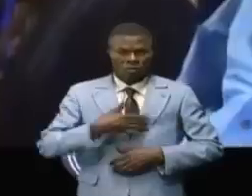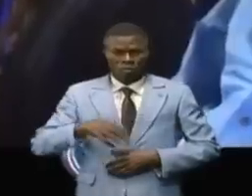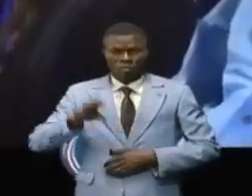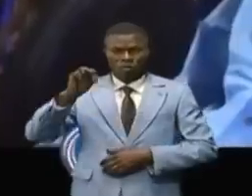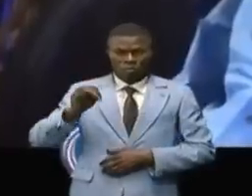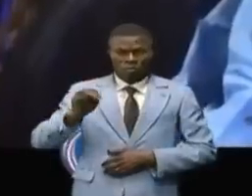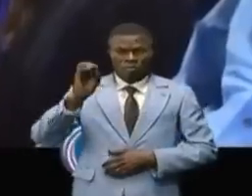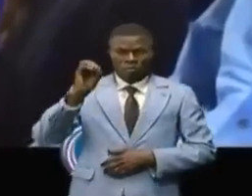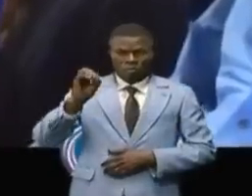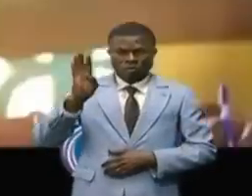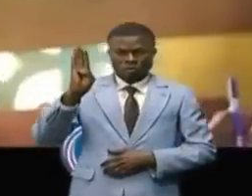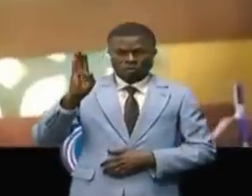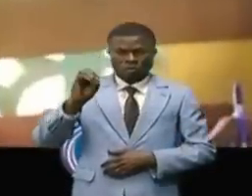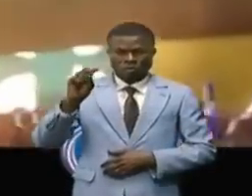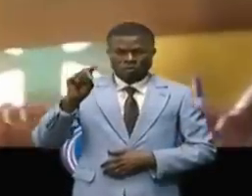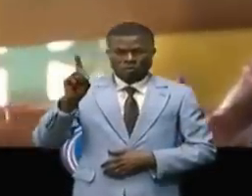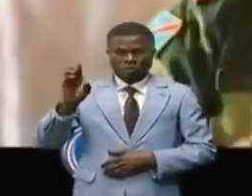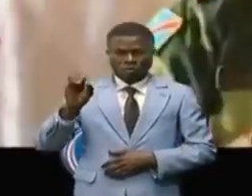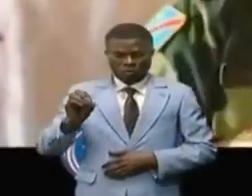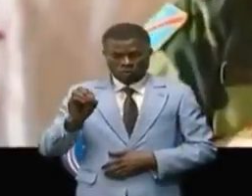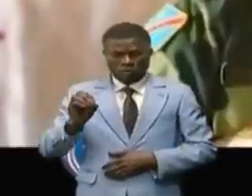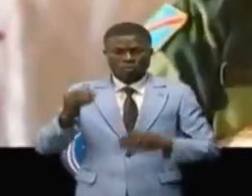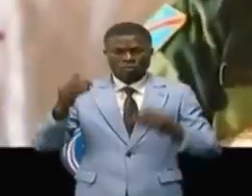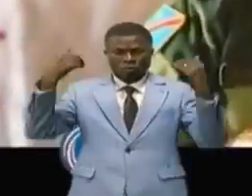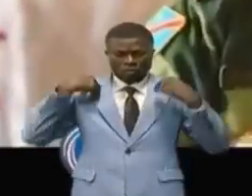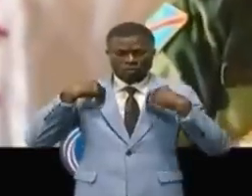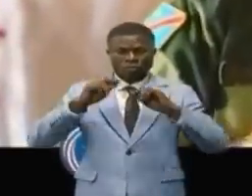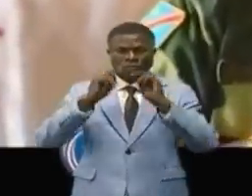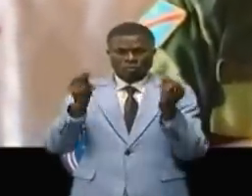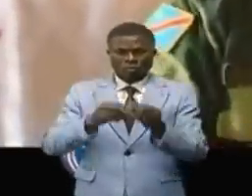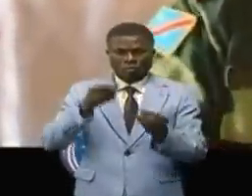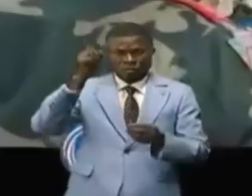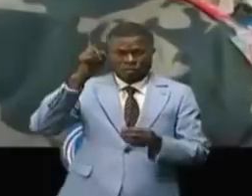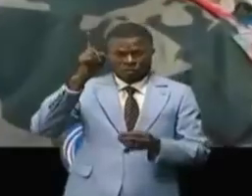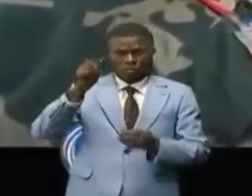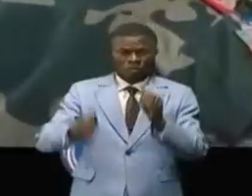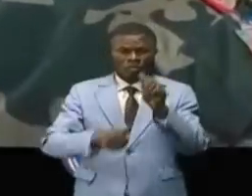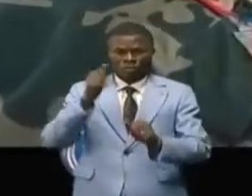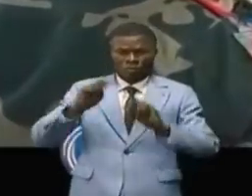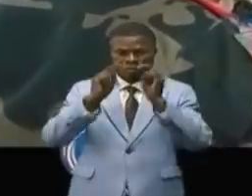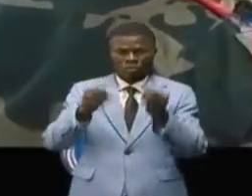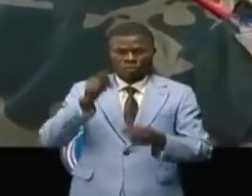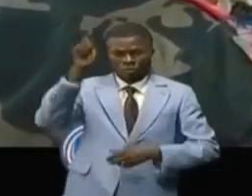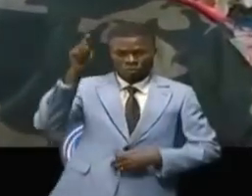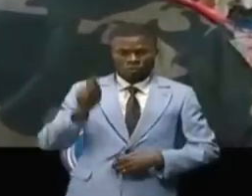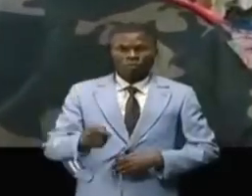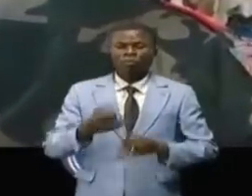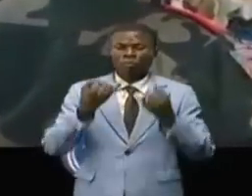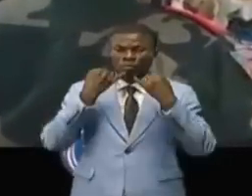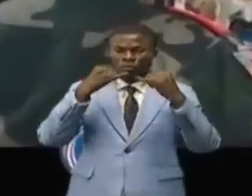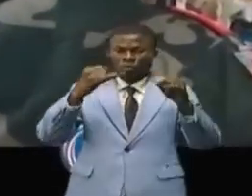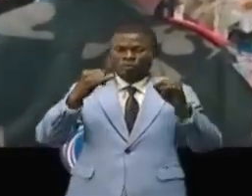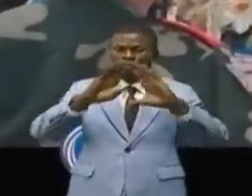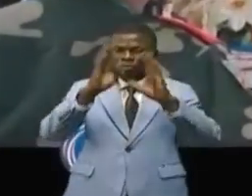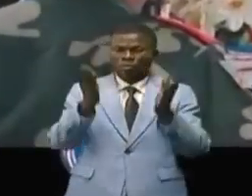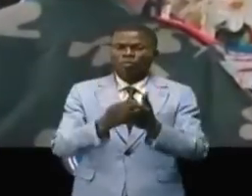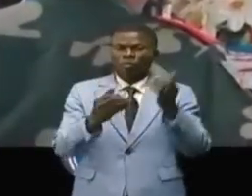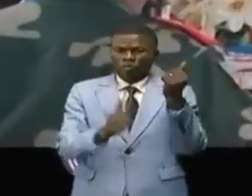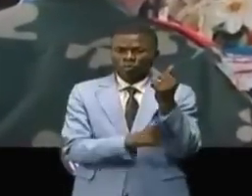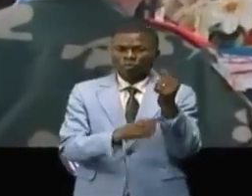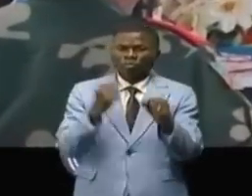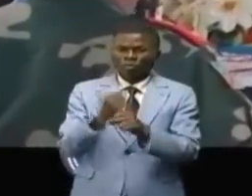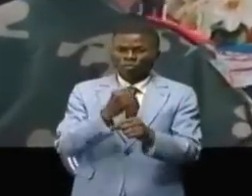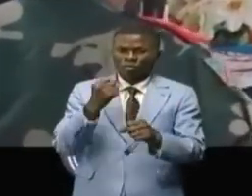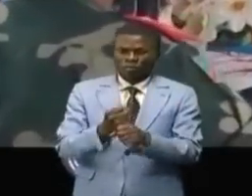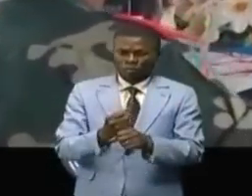décentes fructures avec différentes couches des représentants de la population le numéro 1 de la 11e région militaire informé l'assistance de l'évolution des opérations